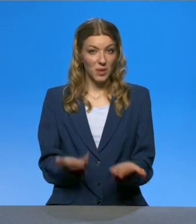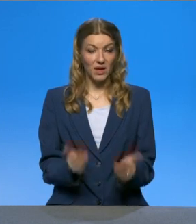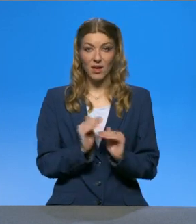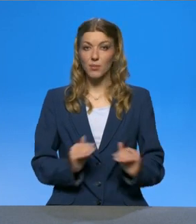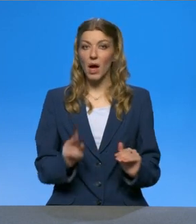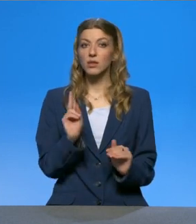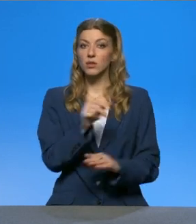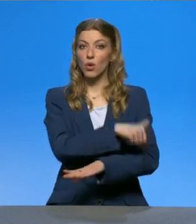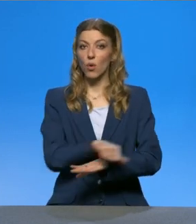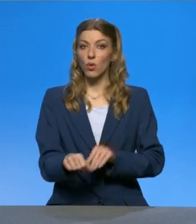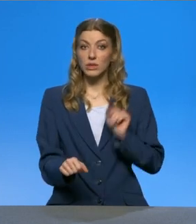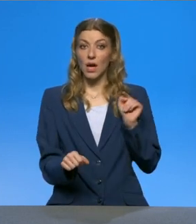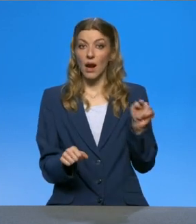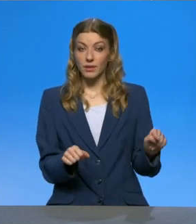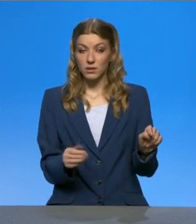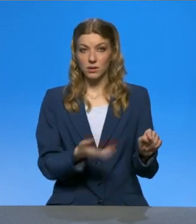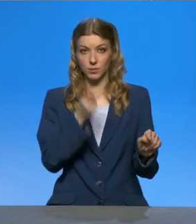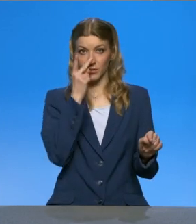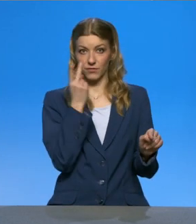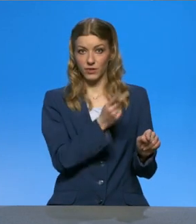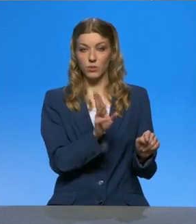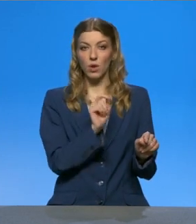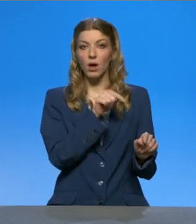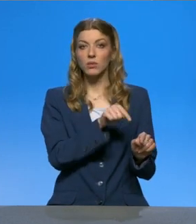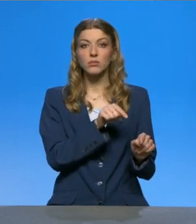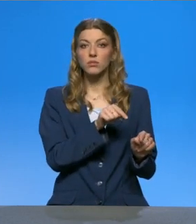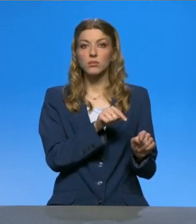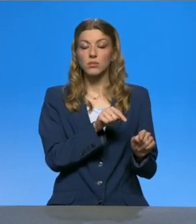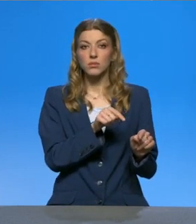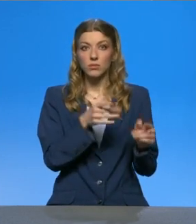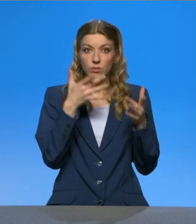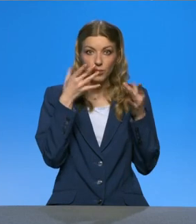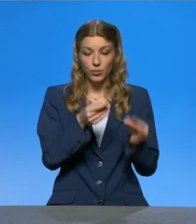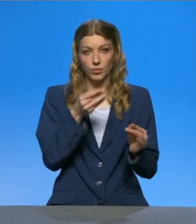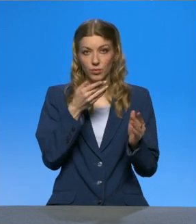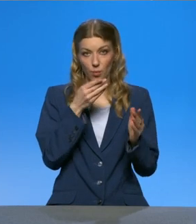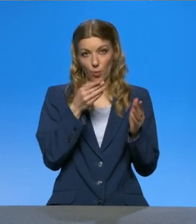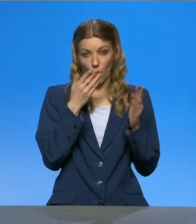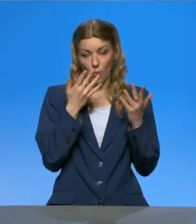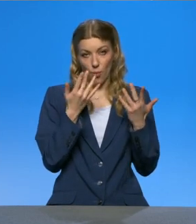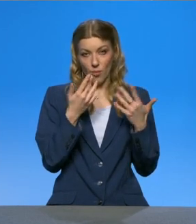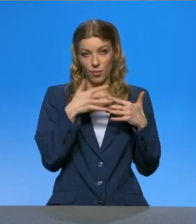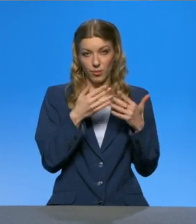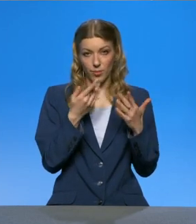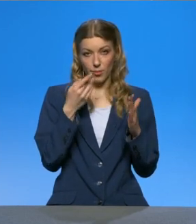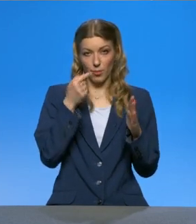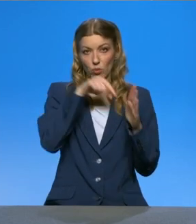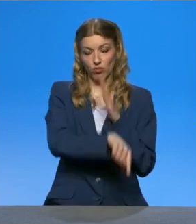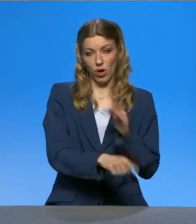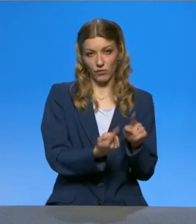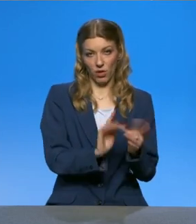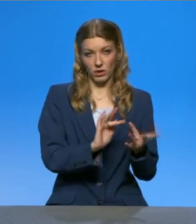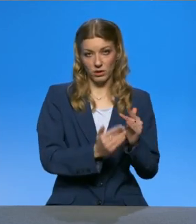границей, мы видим, как они, ну, стремительно улетают в цифровой мир, возвращение из которого на самом